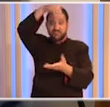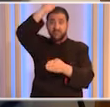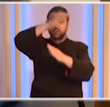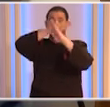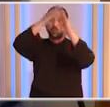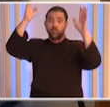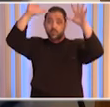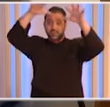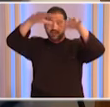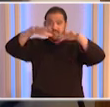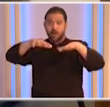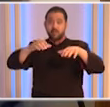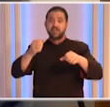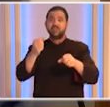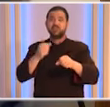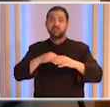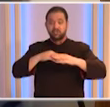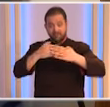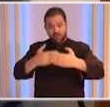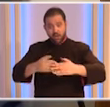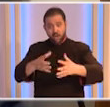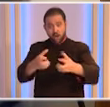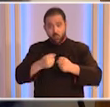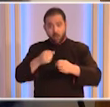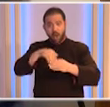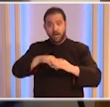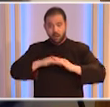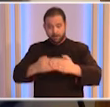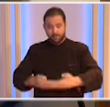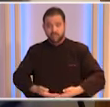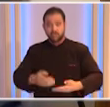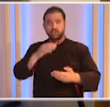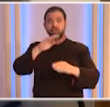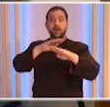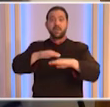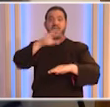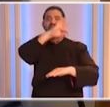Sfântul Duh te va umbri și vei zămisli pe Fiul lui Dumnezeu.